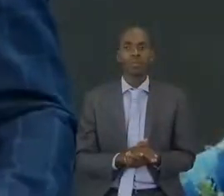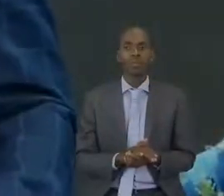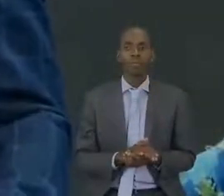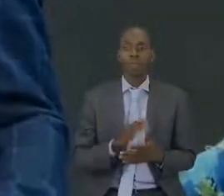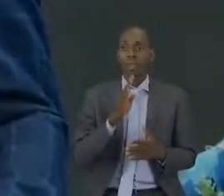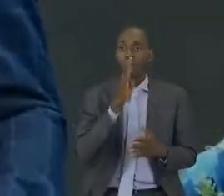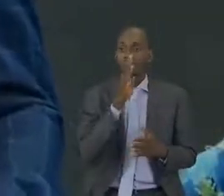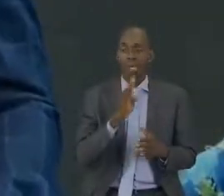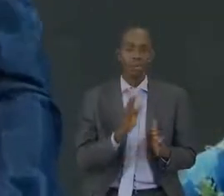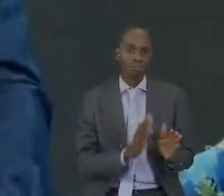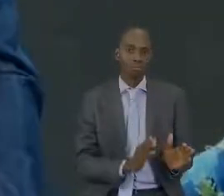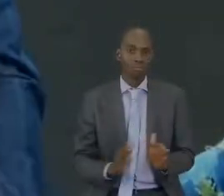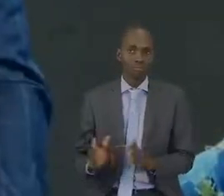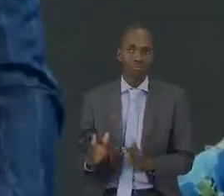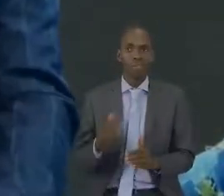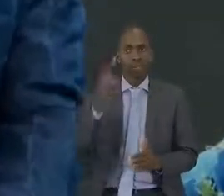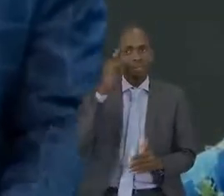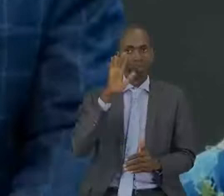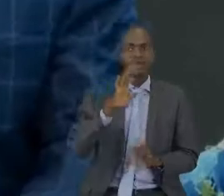Préparez-vous pour votre miracle.